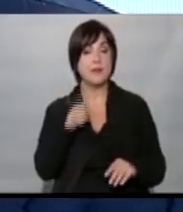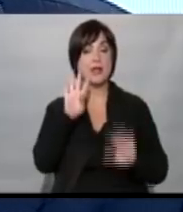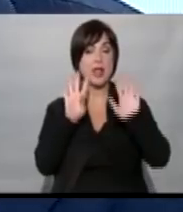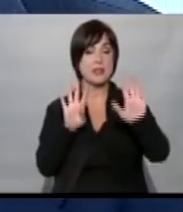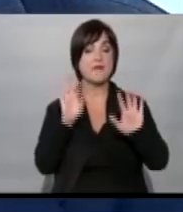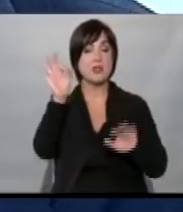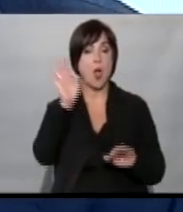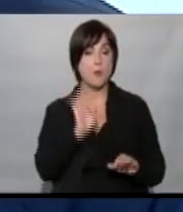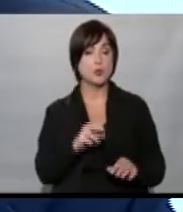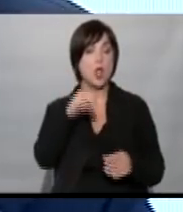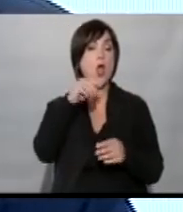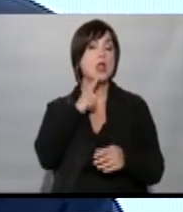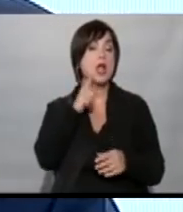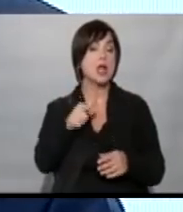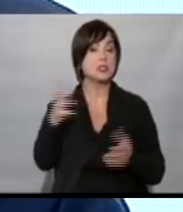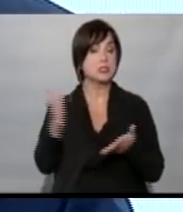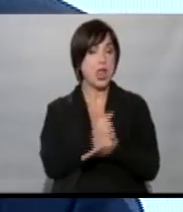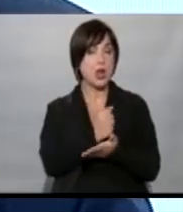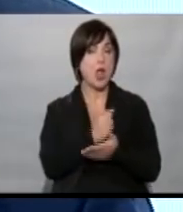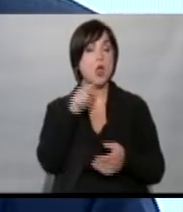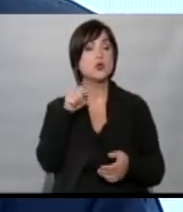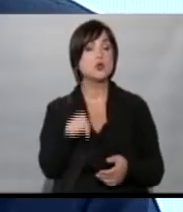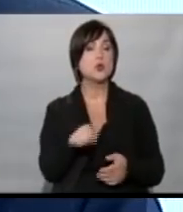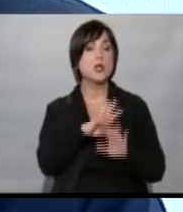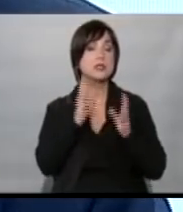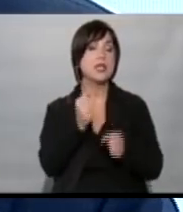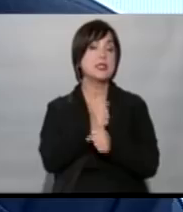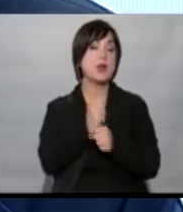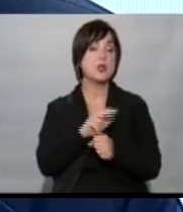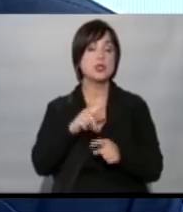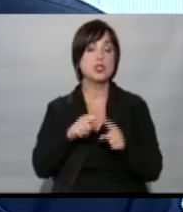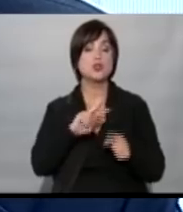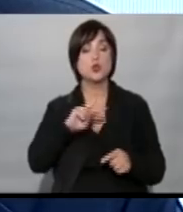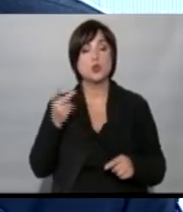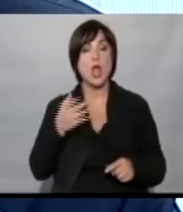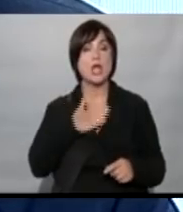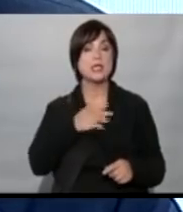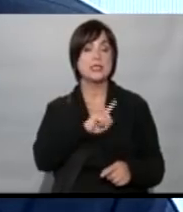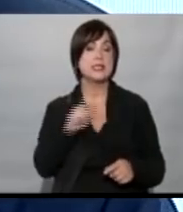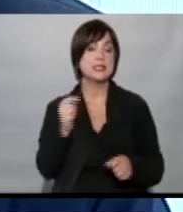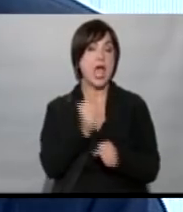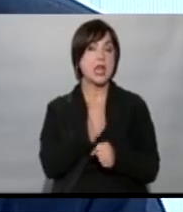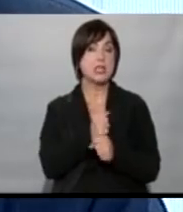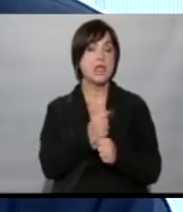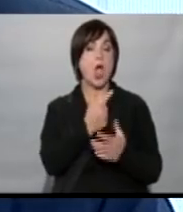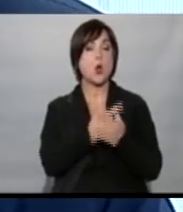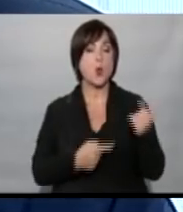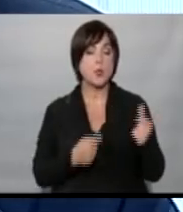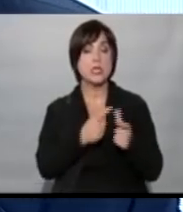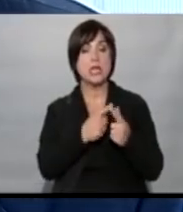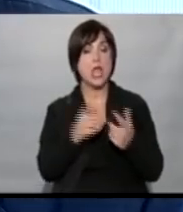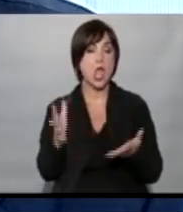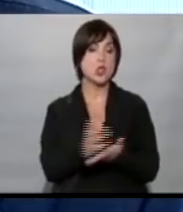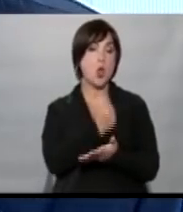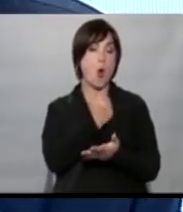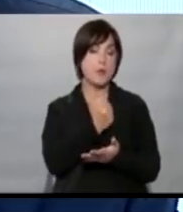99,9% од гласови сте ги добили. Но тука се работи за нешто друго. Ја мислам кај нас не се работи за губитник или добитник, од